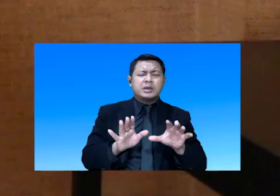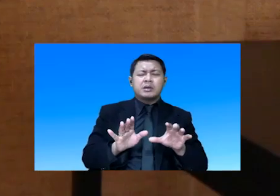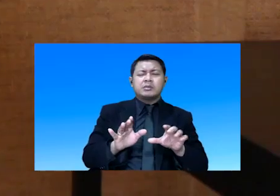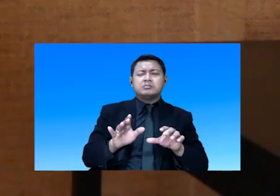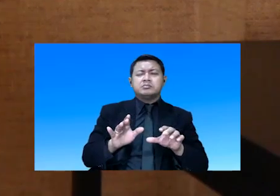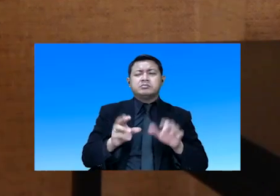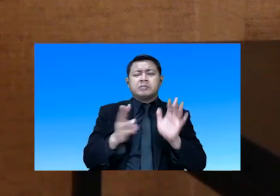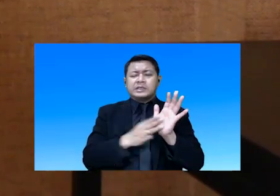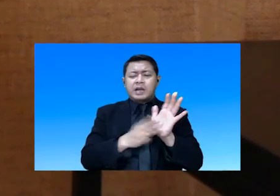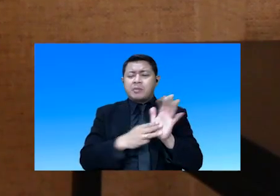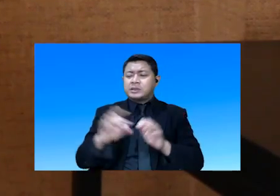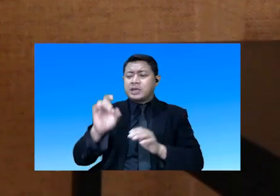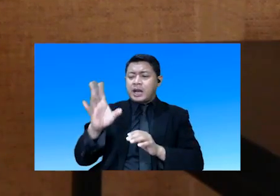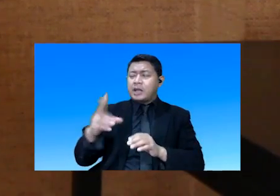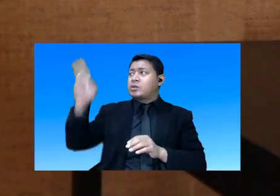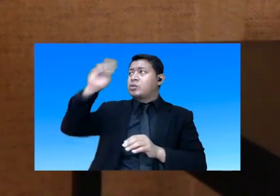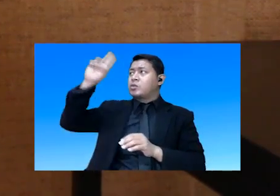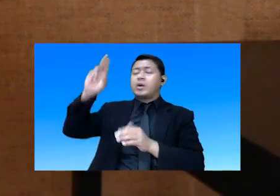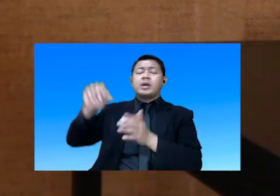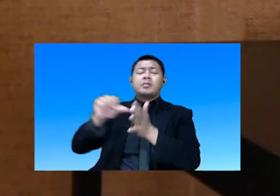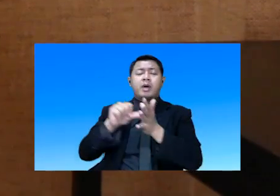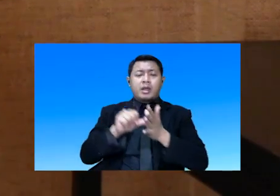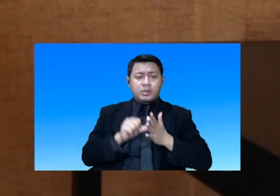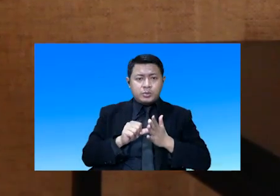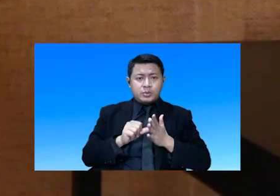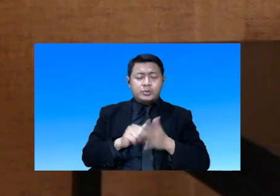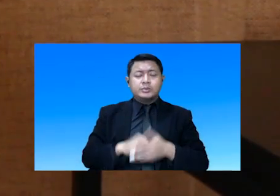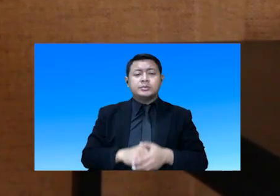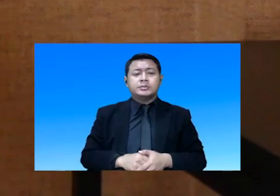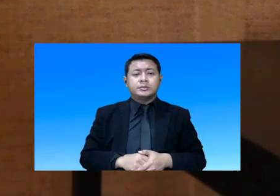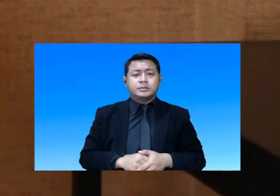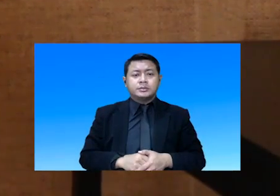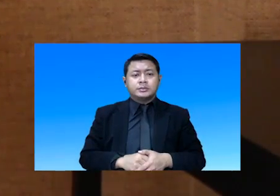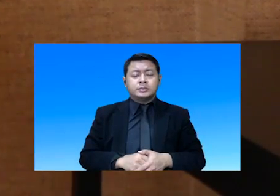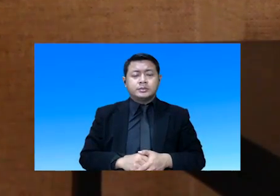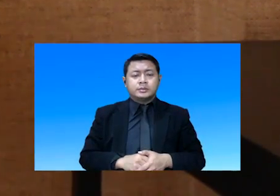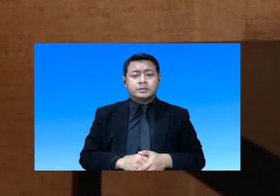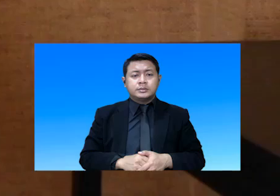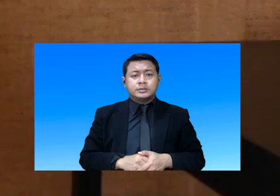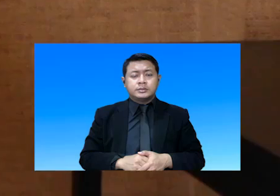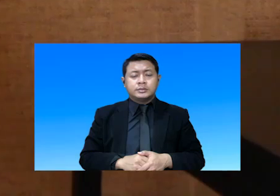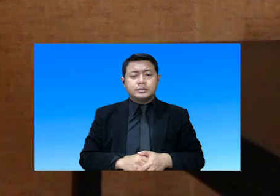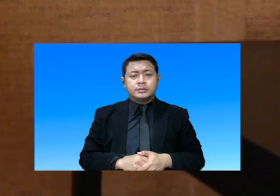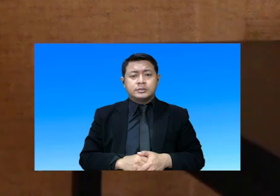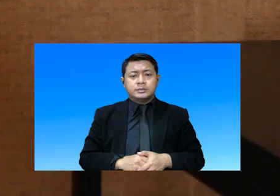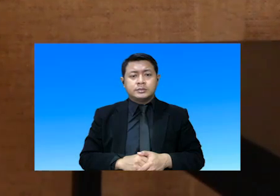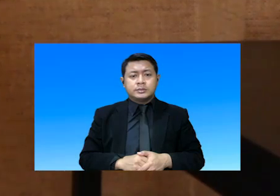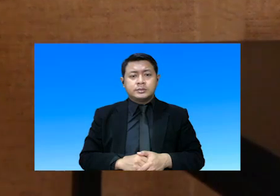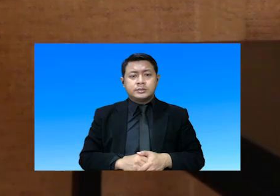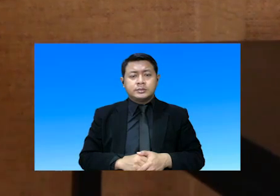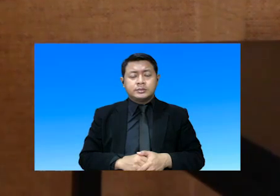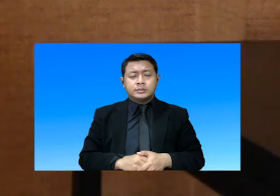nanti ditutup, akan ditolong olehnya gitu ya, saat kita benar-benar tidak bisa buat apa-apa.